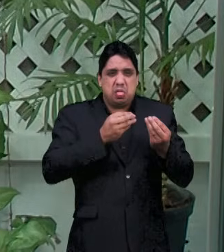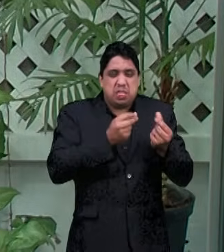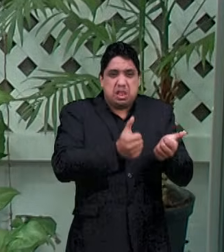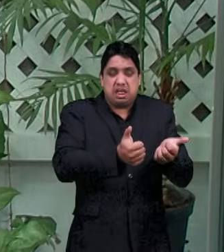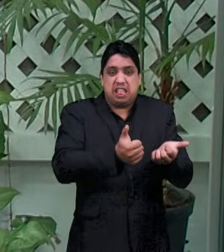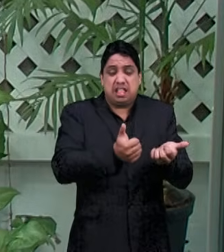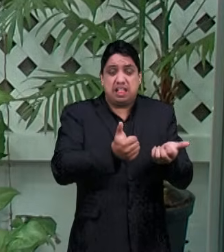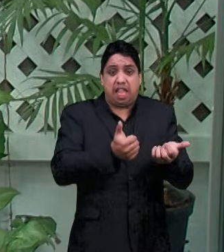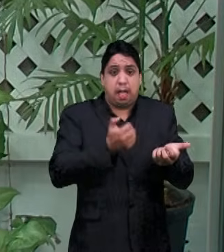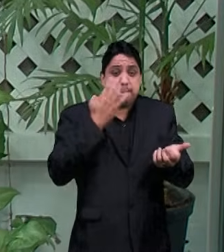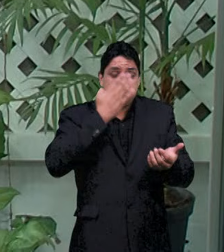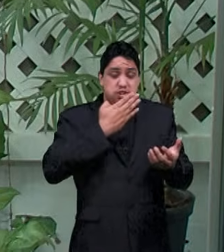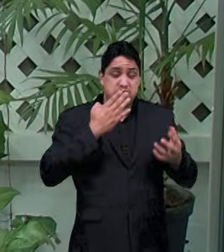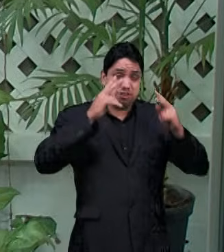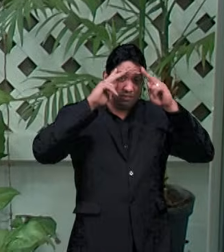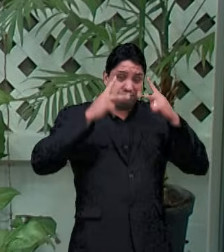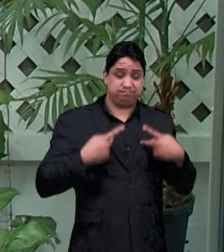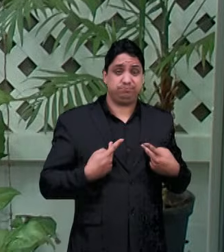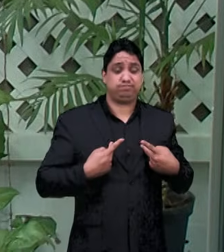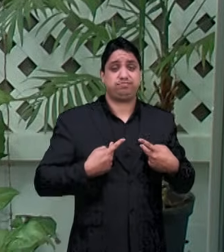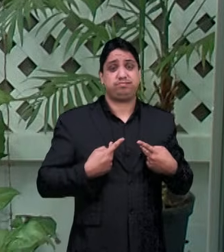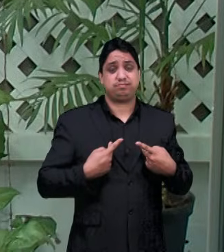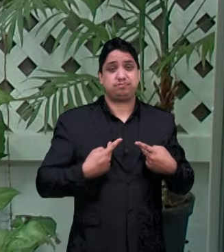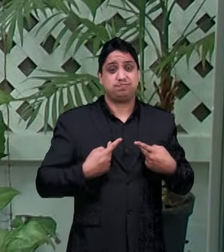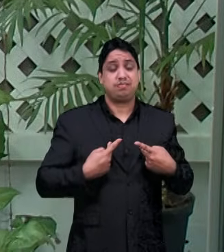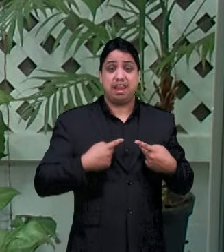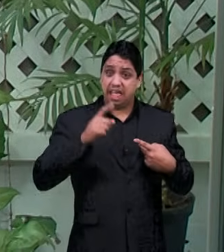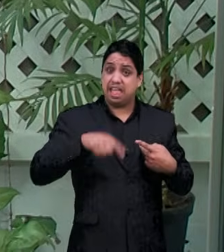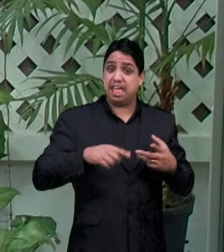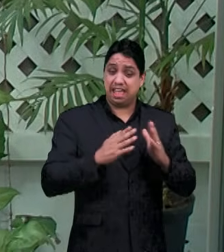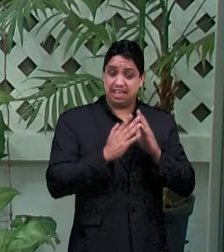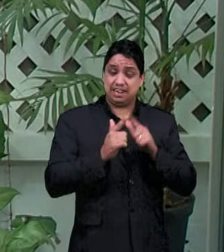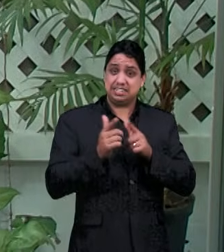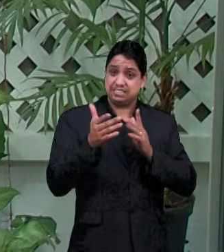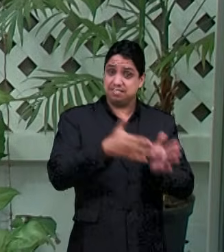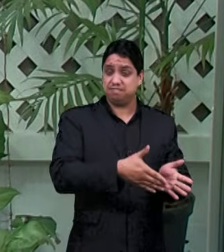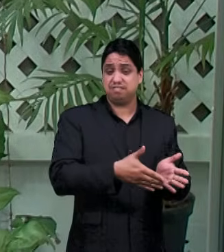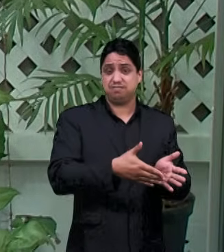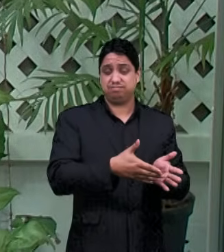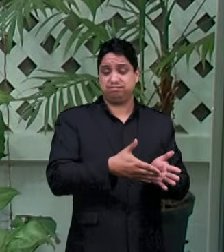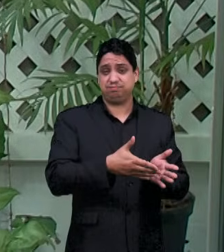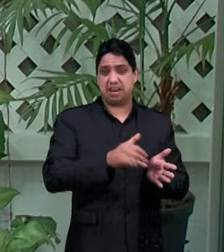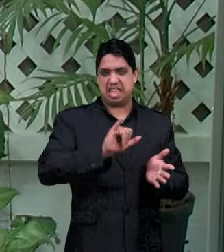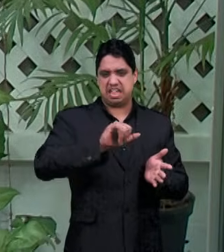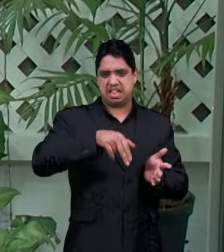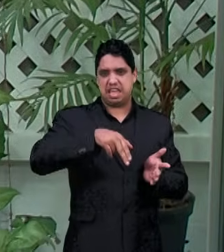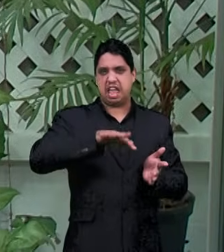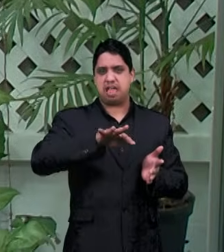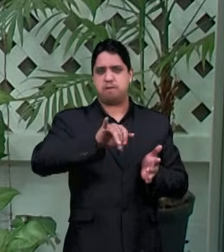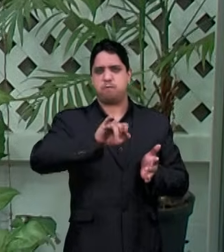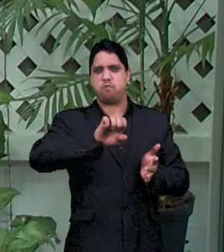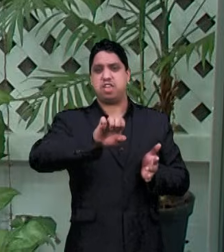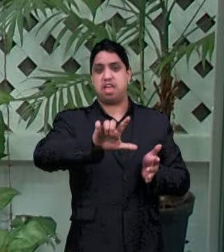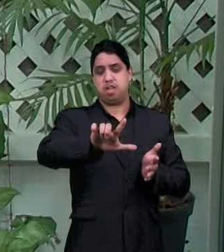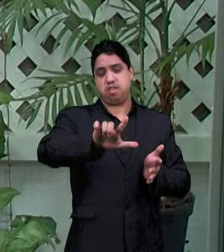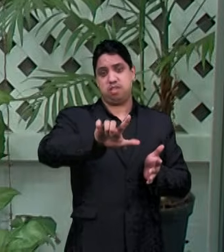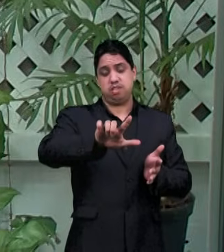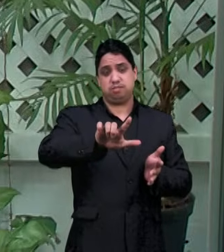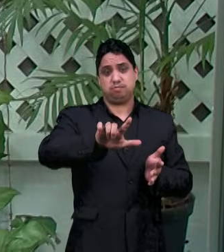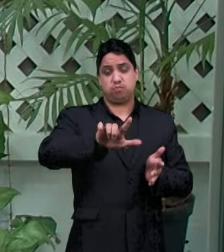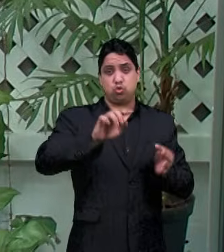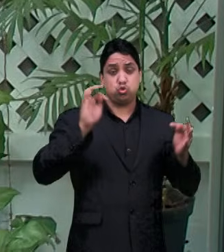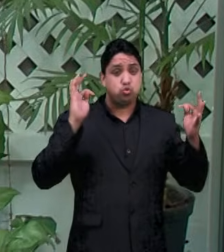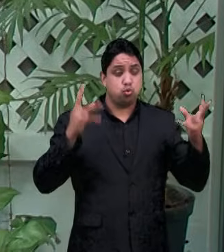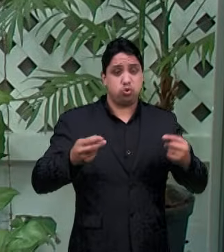de sa prostitution, cette église infidèle est capable de survivre toute son existence dans le temps